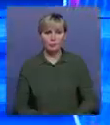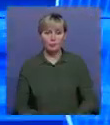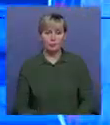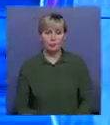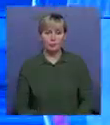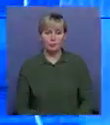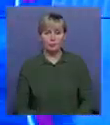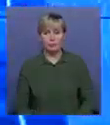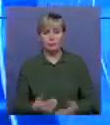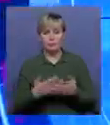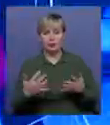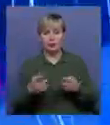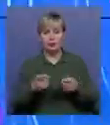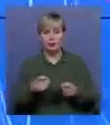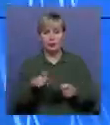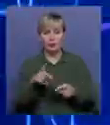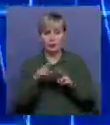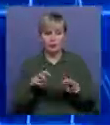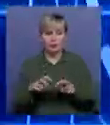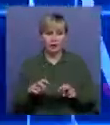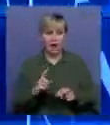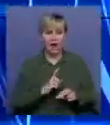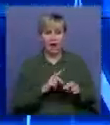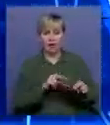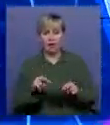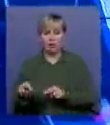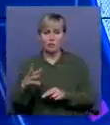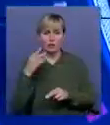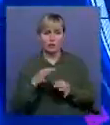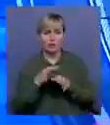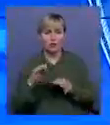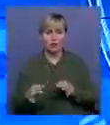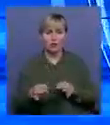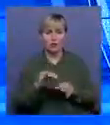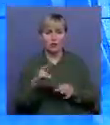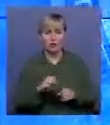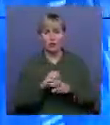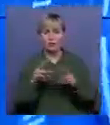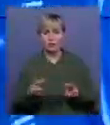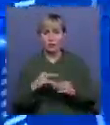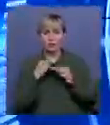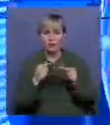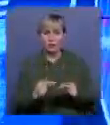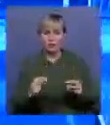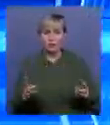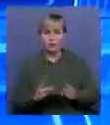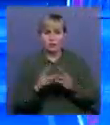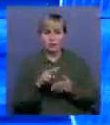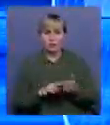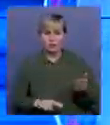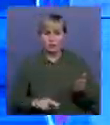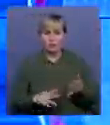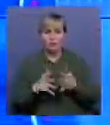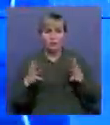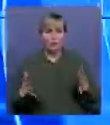Конные наряды привлечены к патрулированию лесоохранных зон в Алматинской области. Из-за беспечного обращения с огнем зарегистрировано